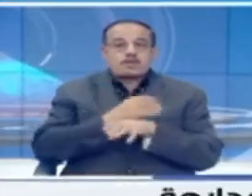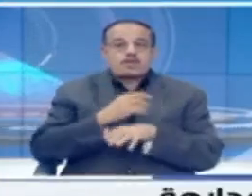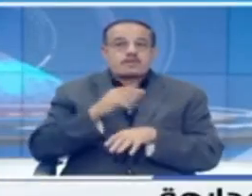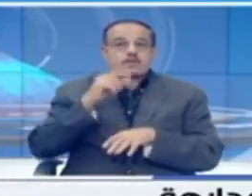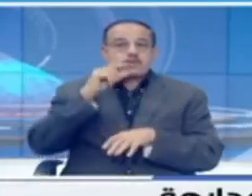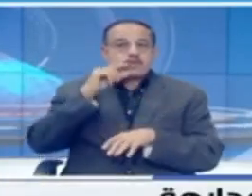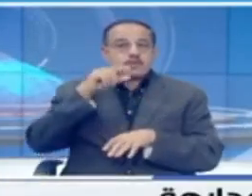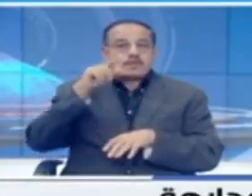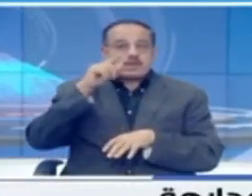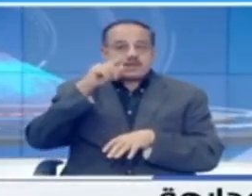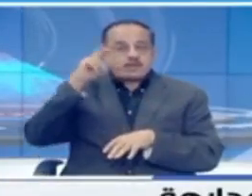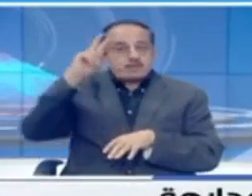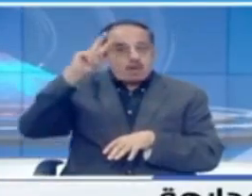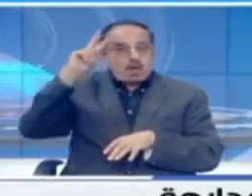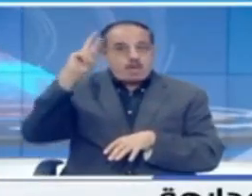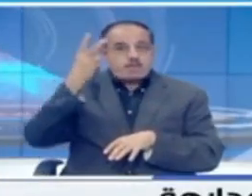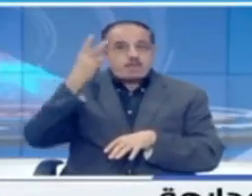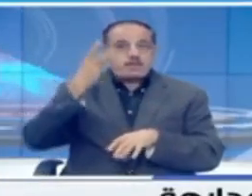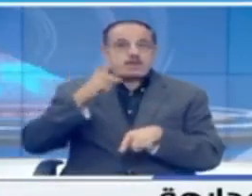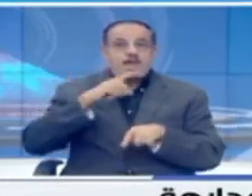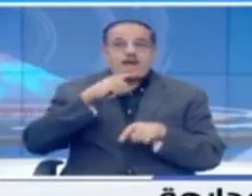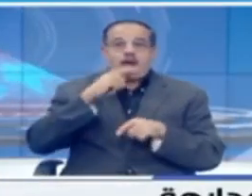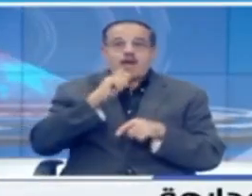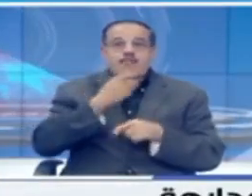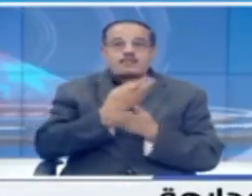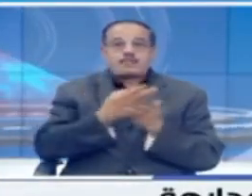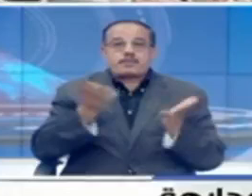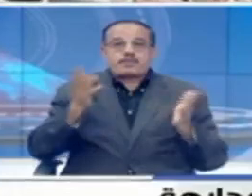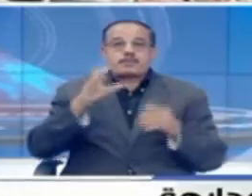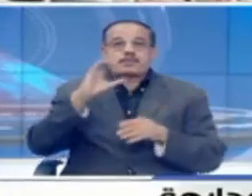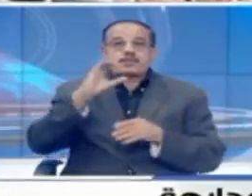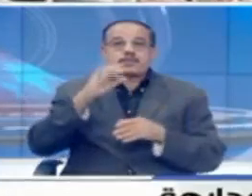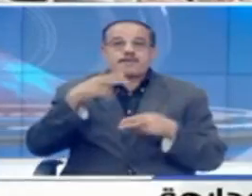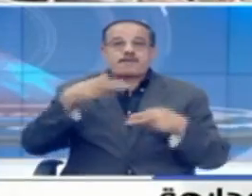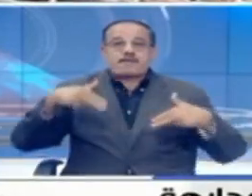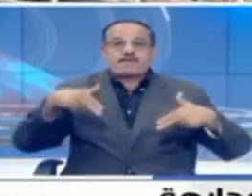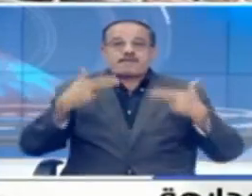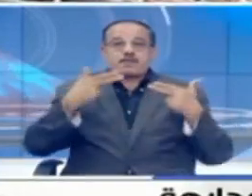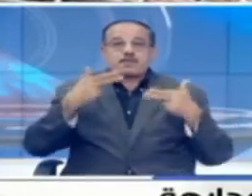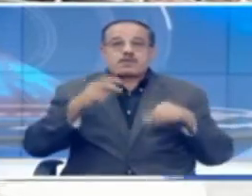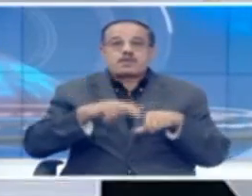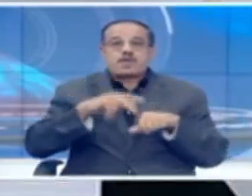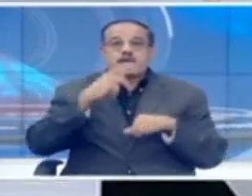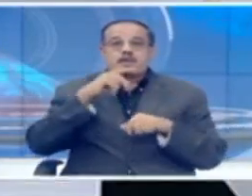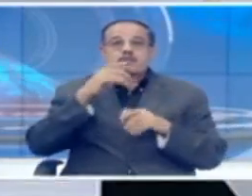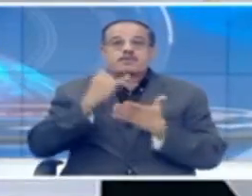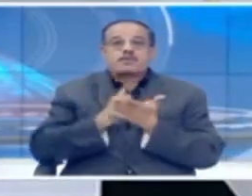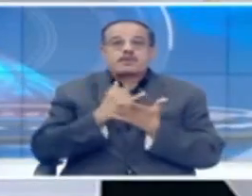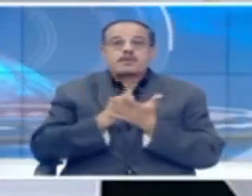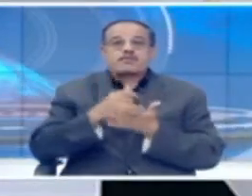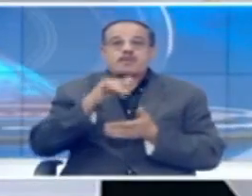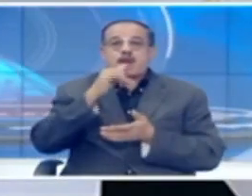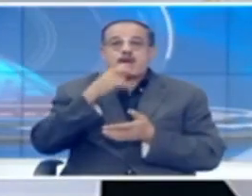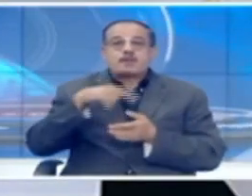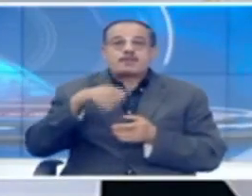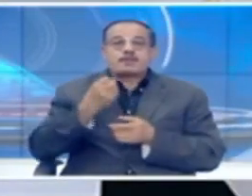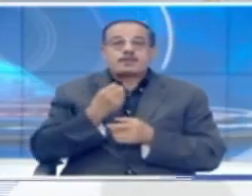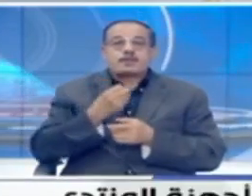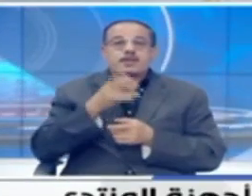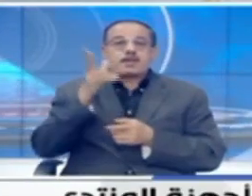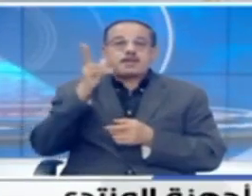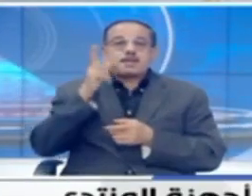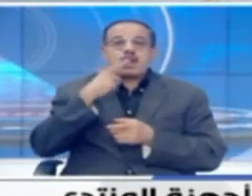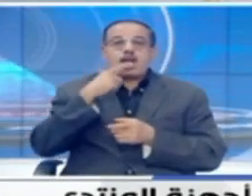ظاهرة الإرهاب والفكر المتطرف. جاء هذا خلال كلمة وجهها الرئيس عبر فيديو كونفرنس لرؤساء أجهزة المنتدى العربي